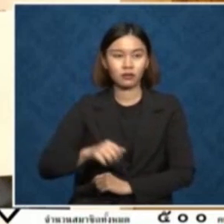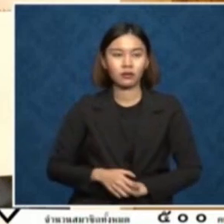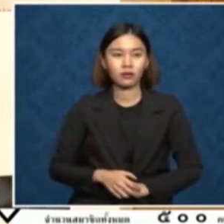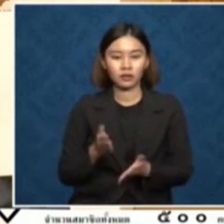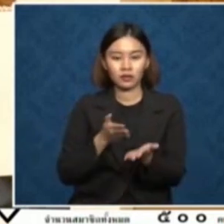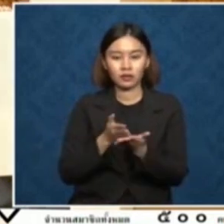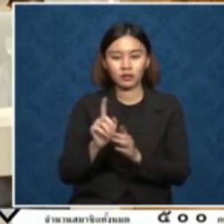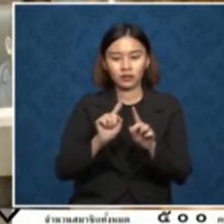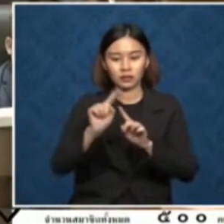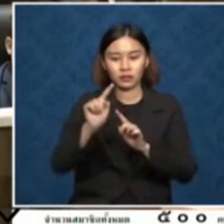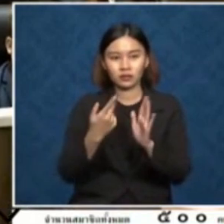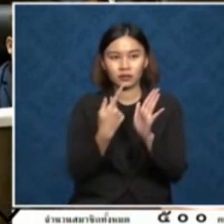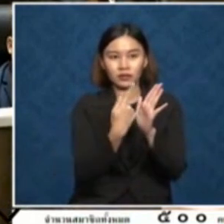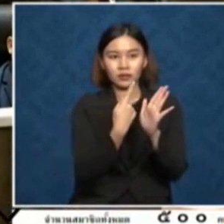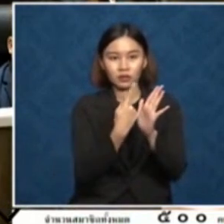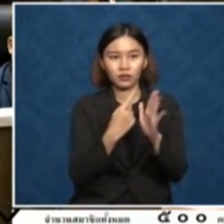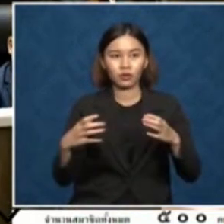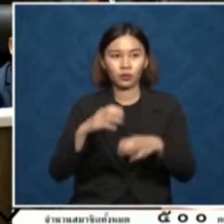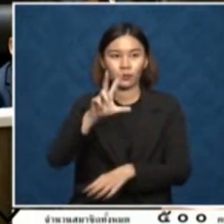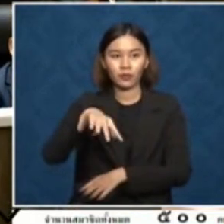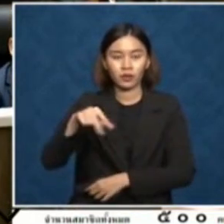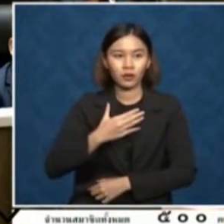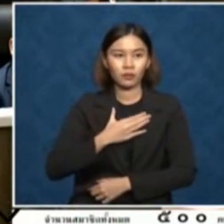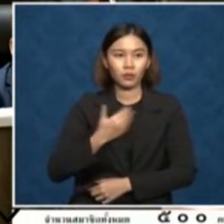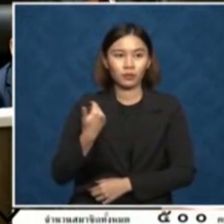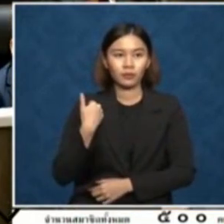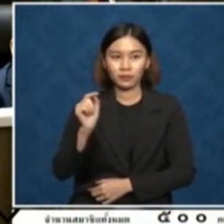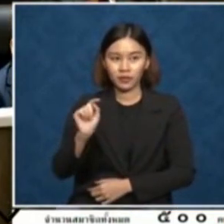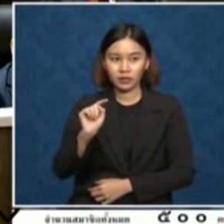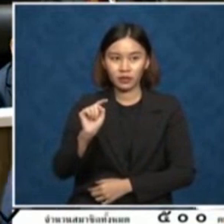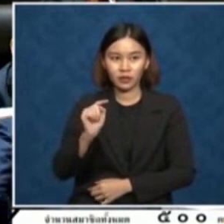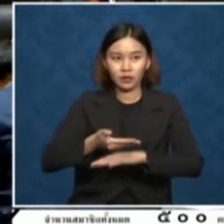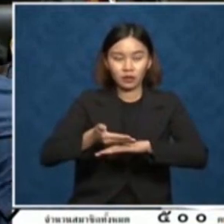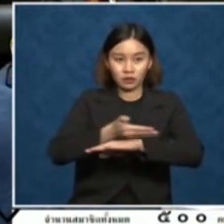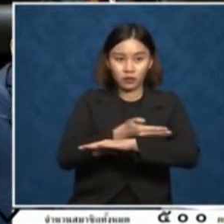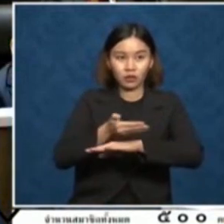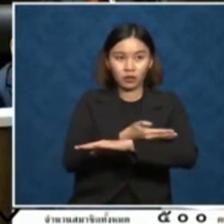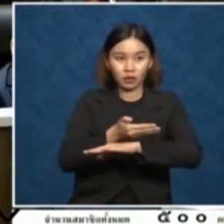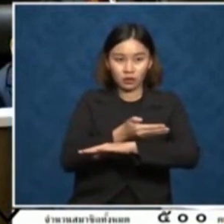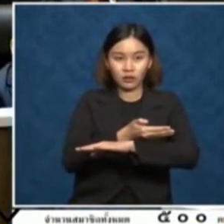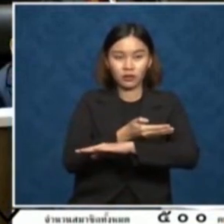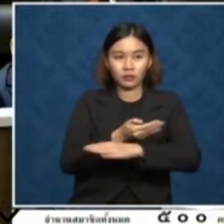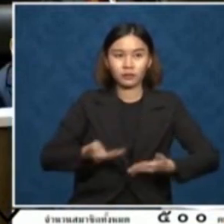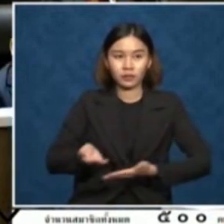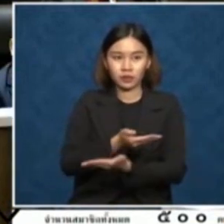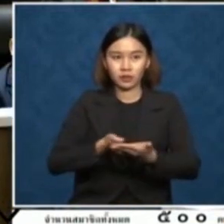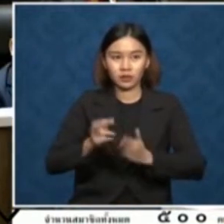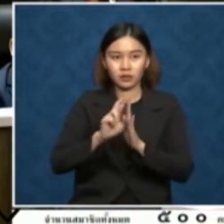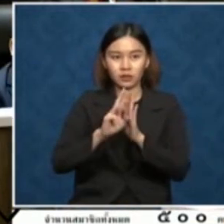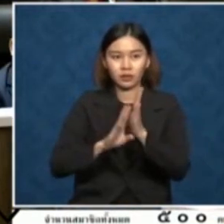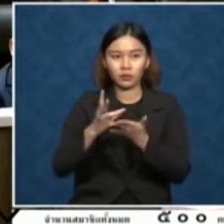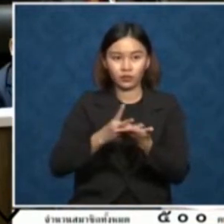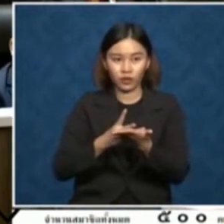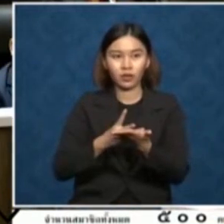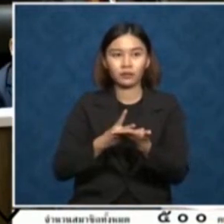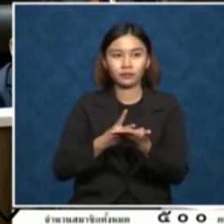เขต1จังหวัดกาญจนบุรีครับพรรคเพื่อไทยผมมีเรื่องที่จะก่อนที่เข้าจะสู่พิจารณาระเบียบวาระ